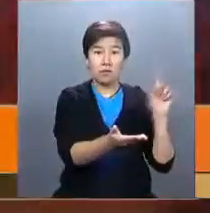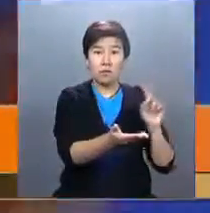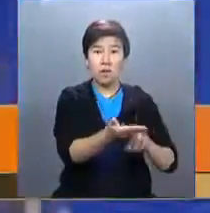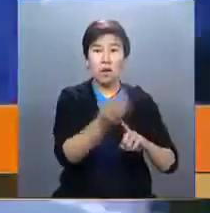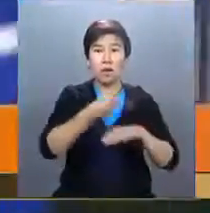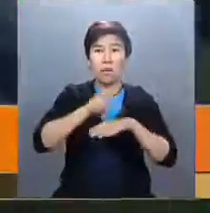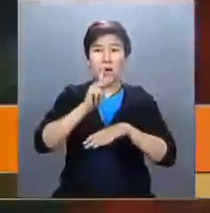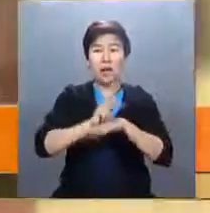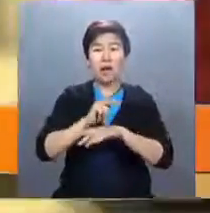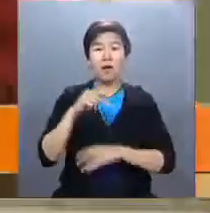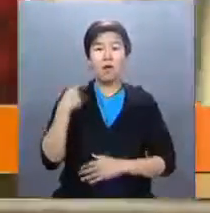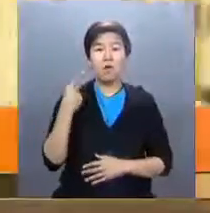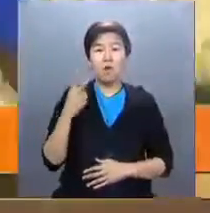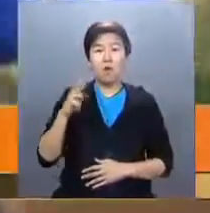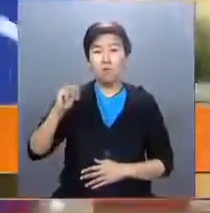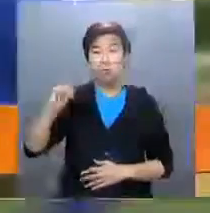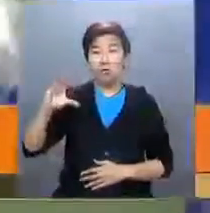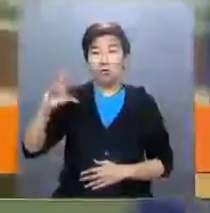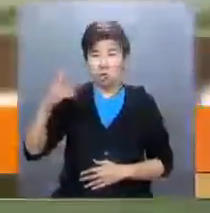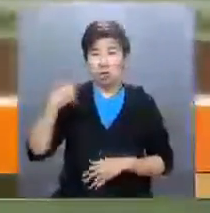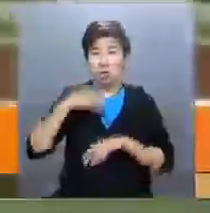ช.ควบคู่ไปด้วย